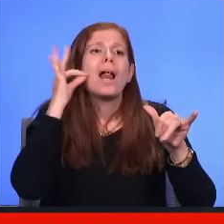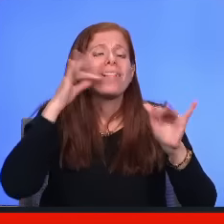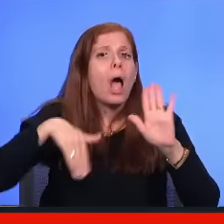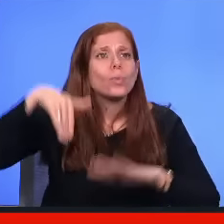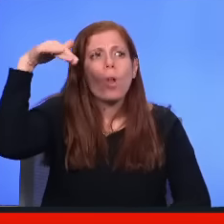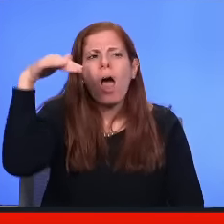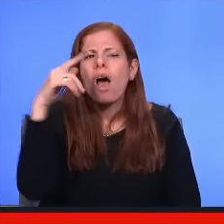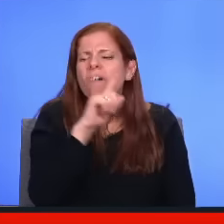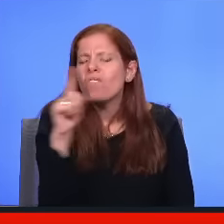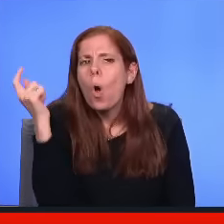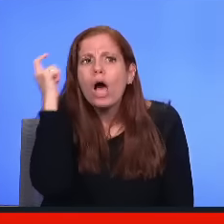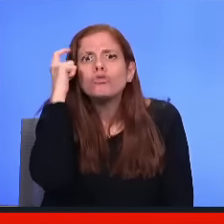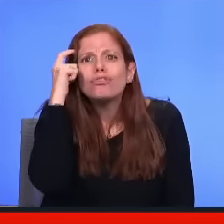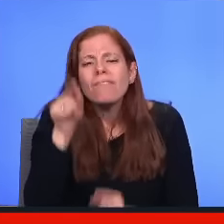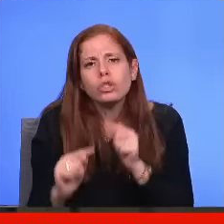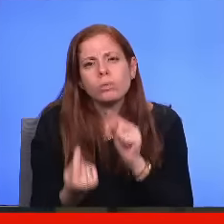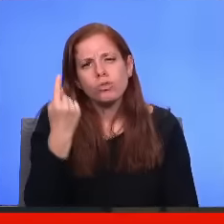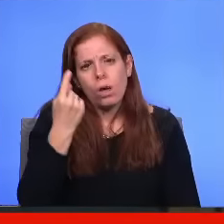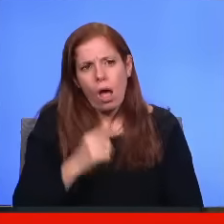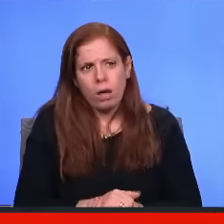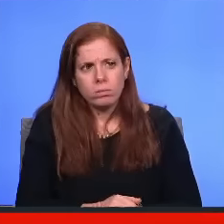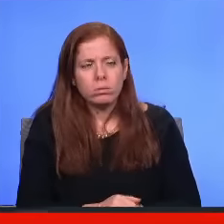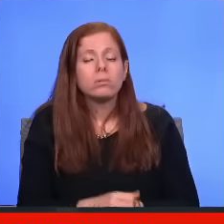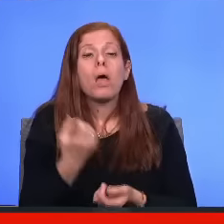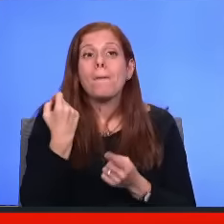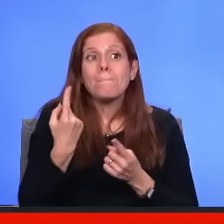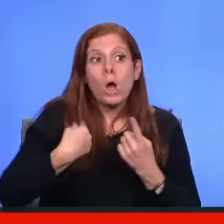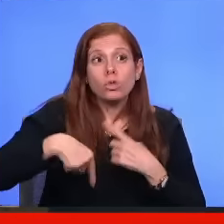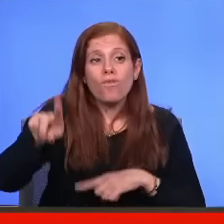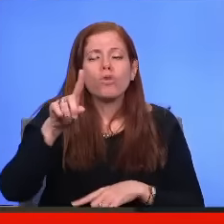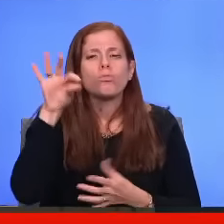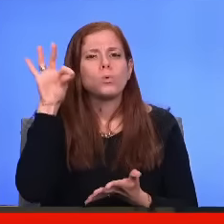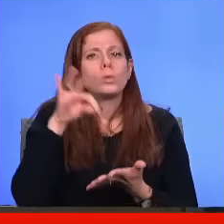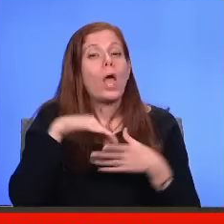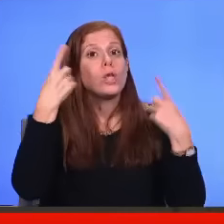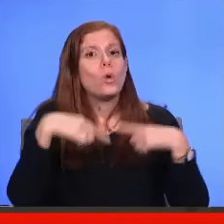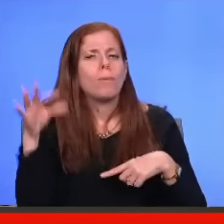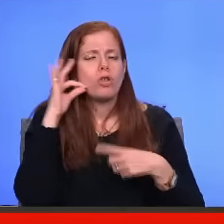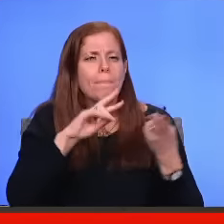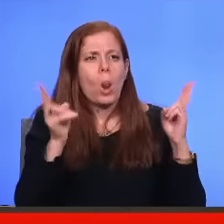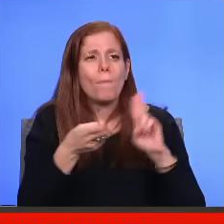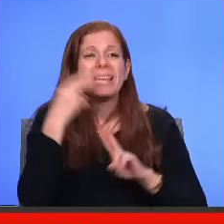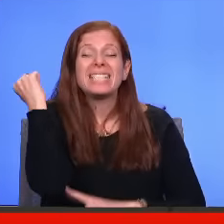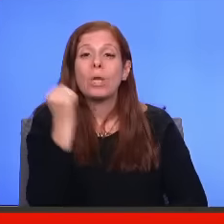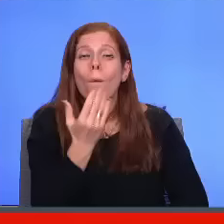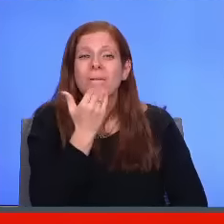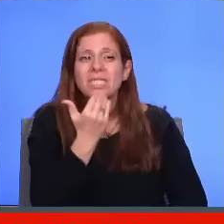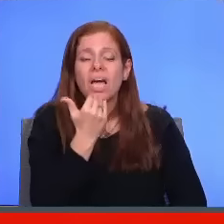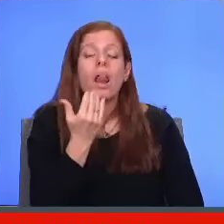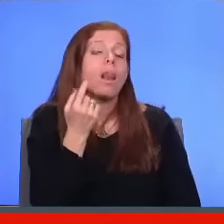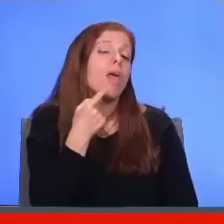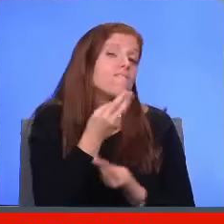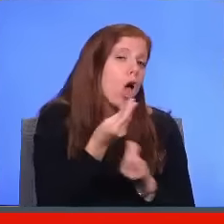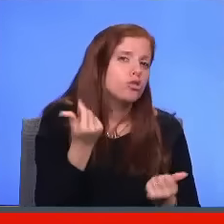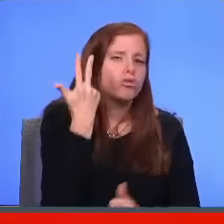לא העלתי בדעתי שזה מה שקרה בשבוע שבו צויין יום האישה הבינלאומי נרצחו בישראל על פי החשד שלוש נשים